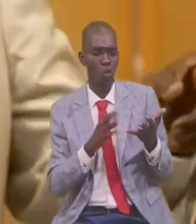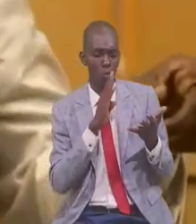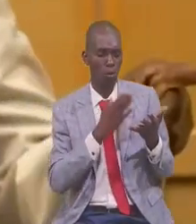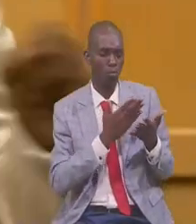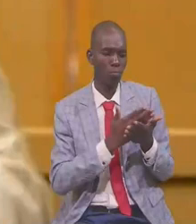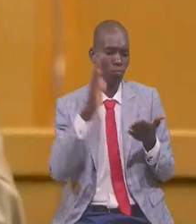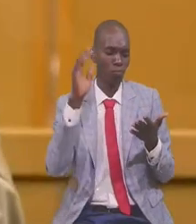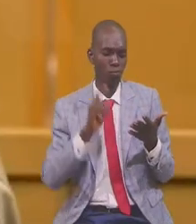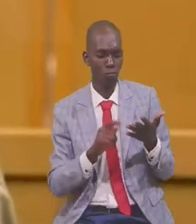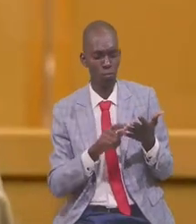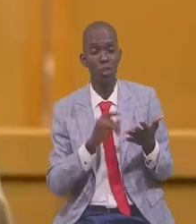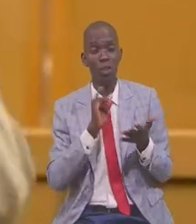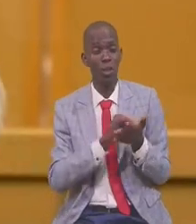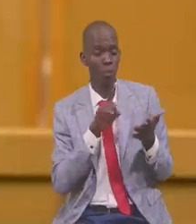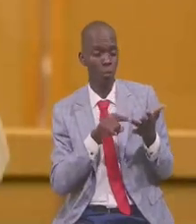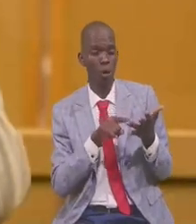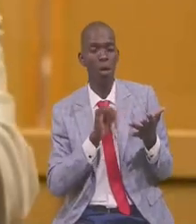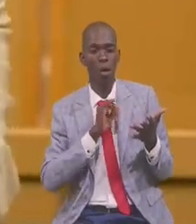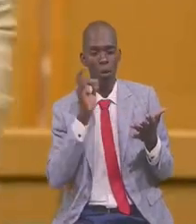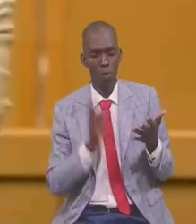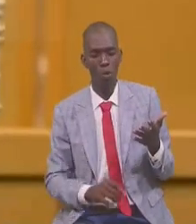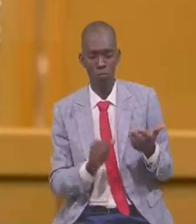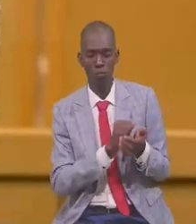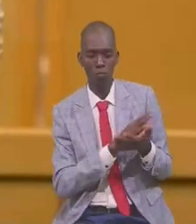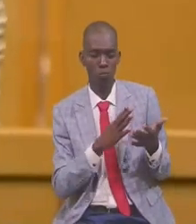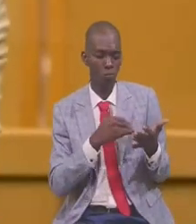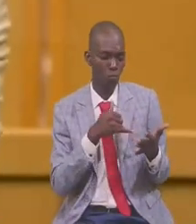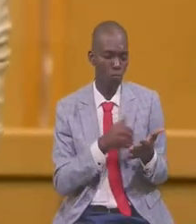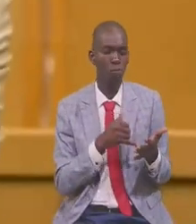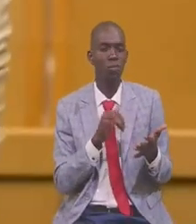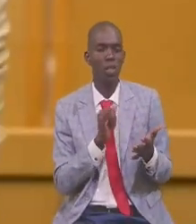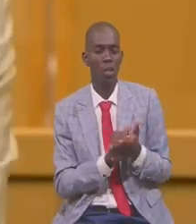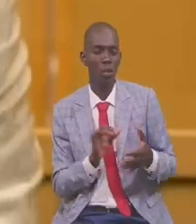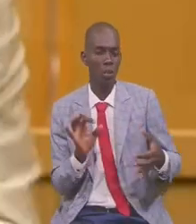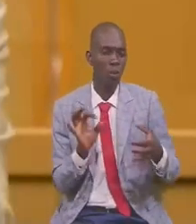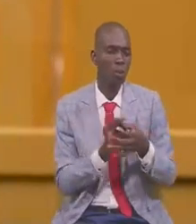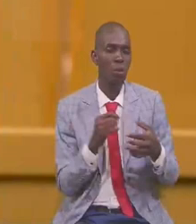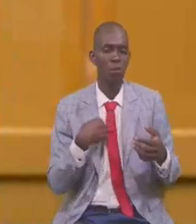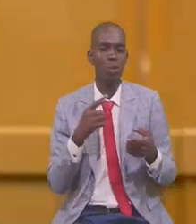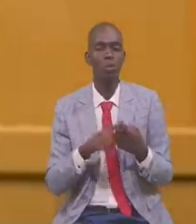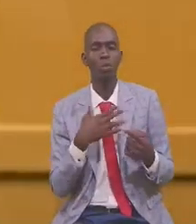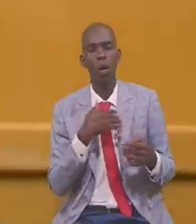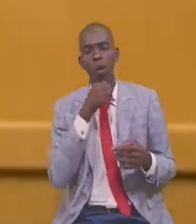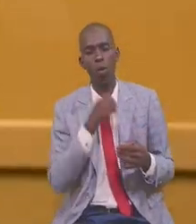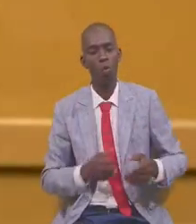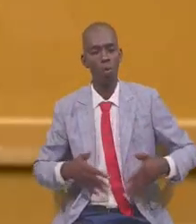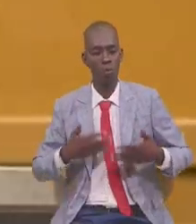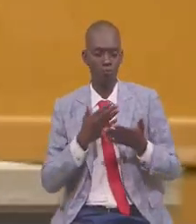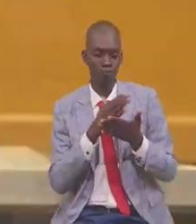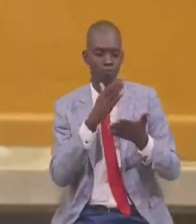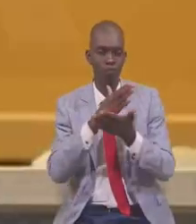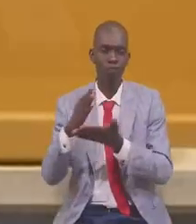aussi, je dois brûler ce pont qui me connecte au passé. Voyons 3 éléments ici. Premièrement,